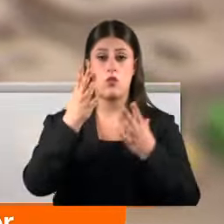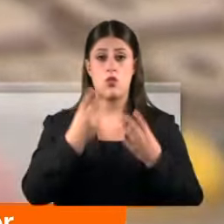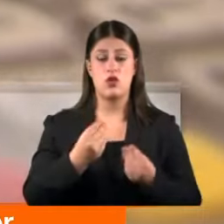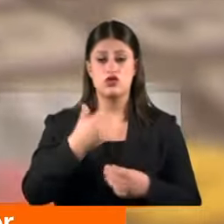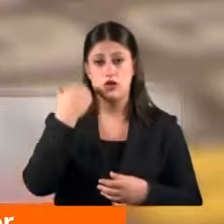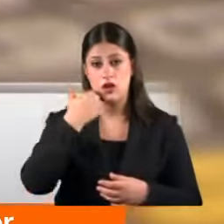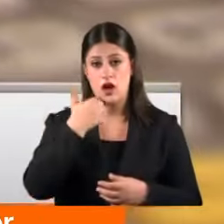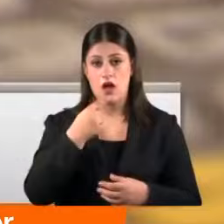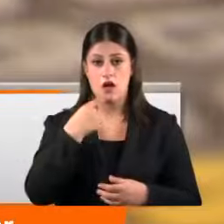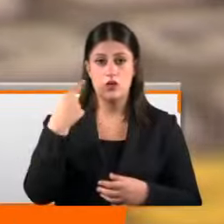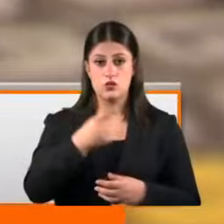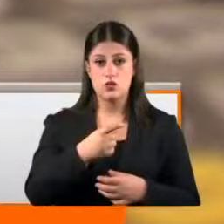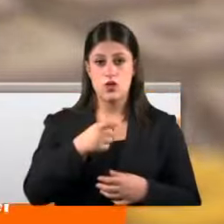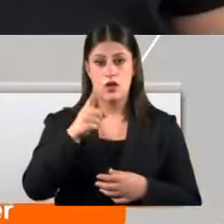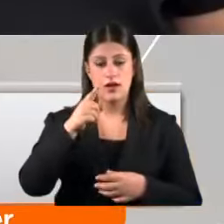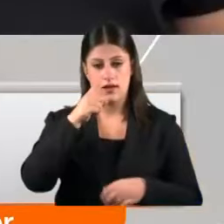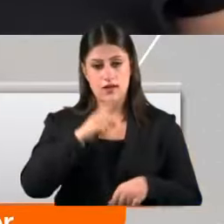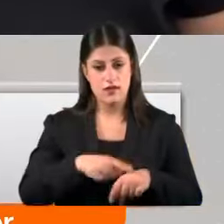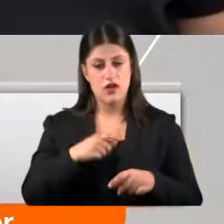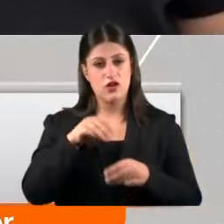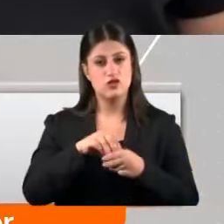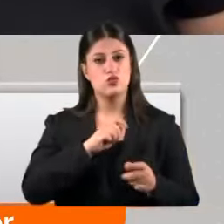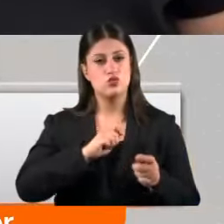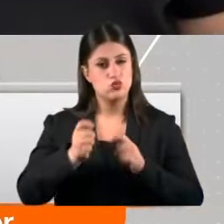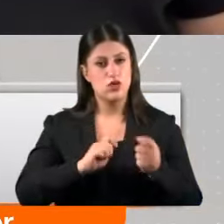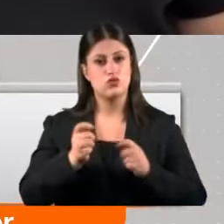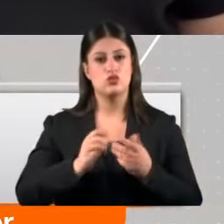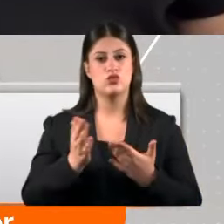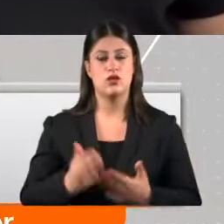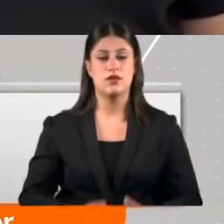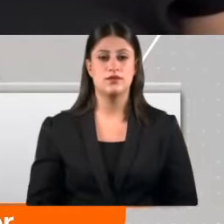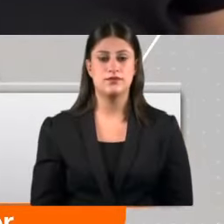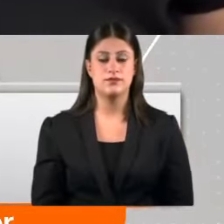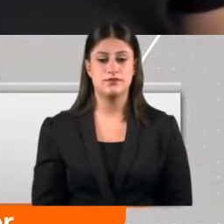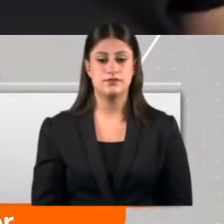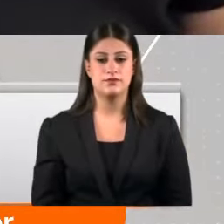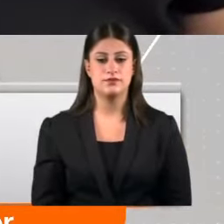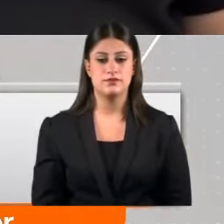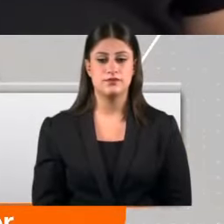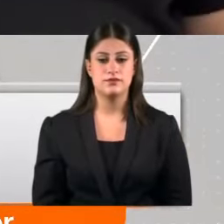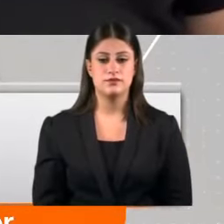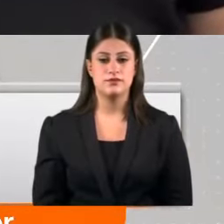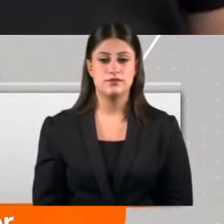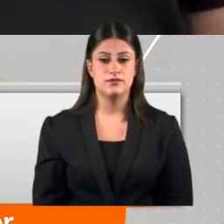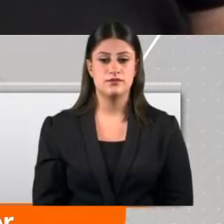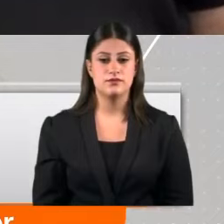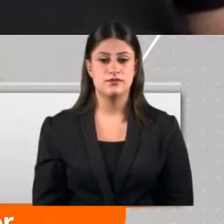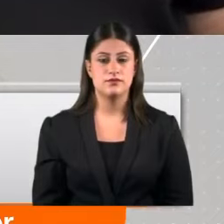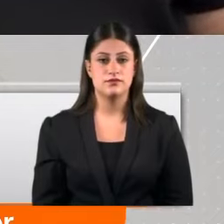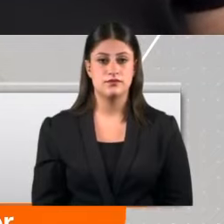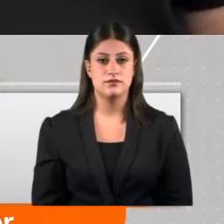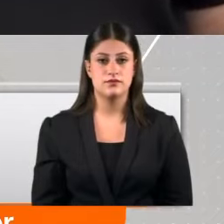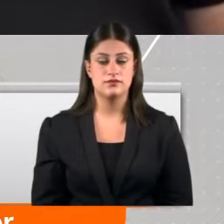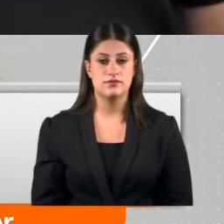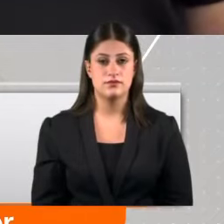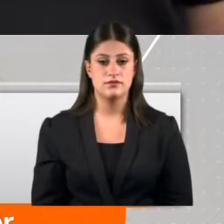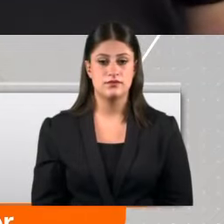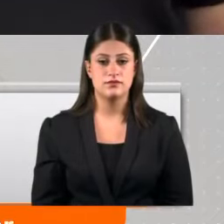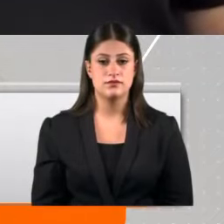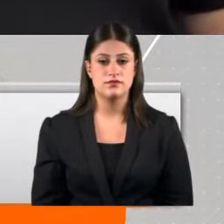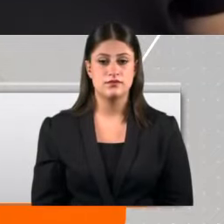karşı tarafı ikna etmeye çalıştı. 10 dakika vaktiniz var Mustafa Bey. 10 dakikada yatırdınız yatırdın. Yatırmazsanız 96 bin